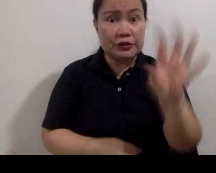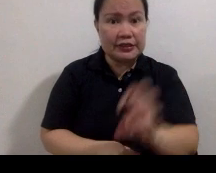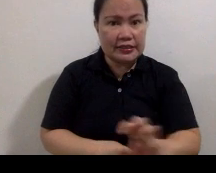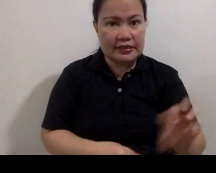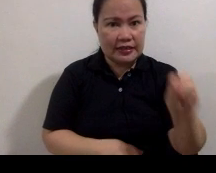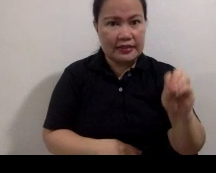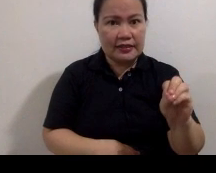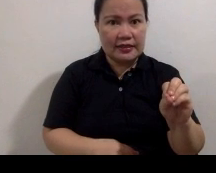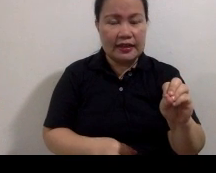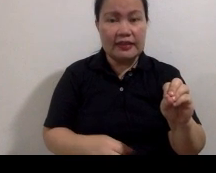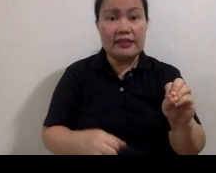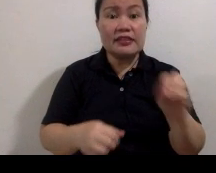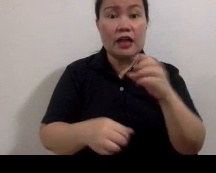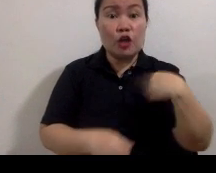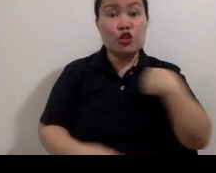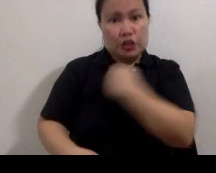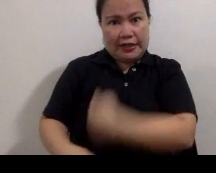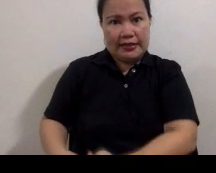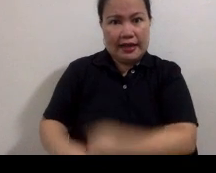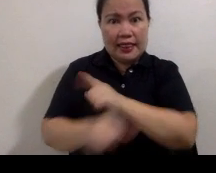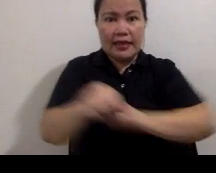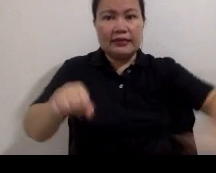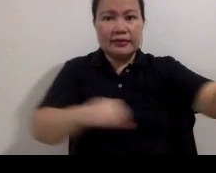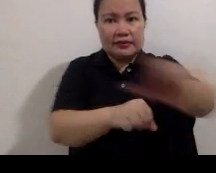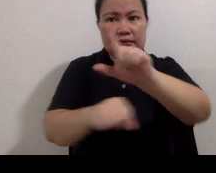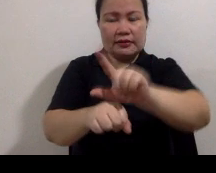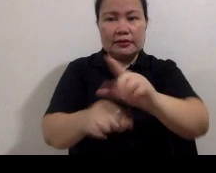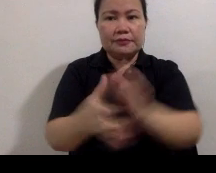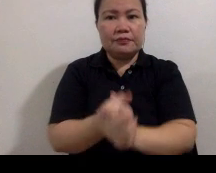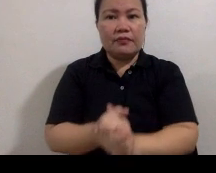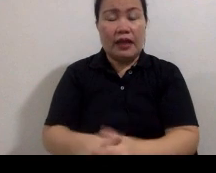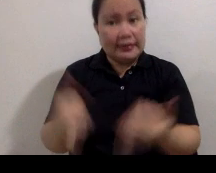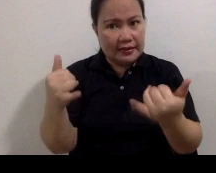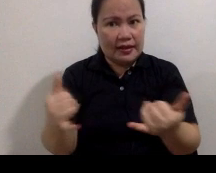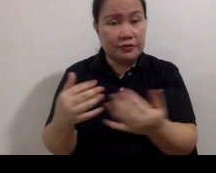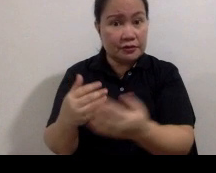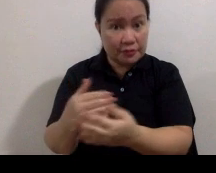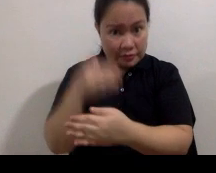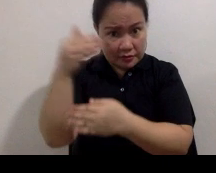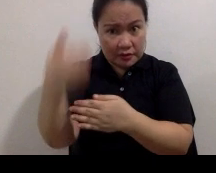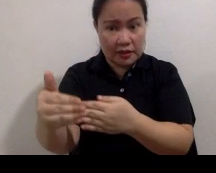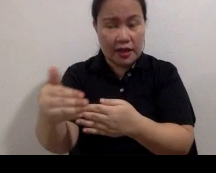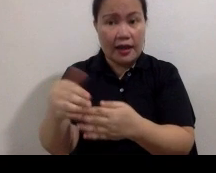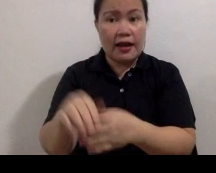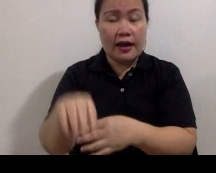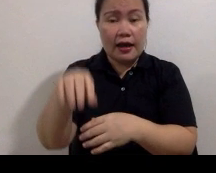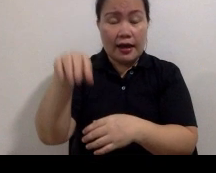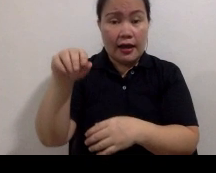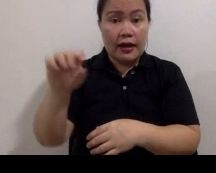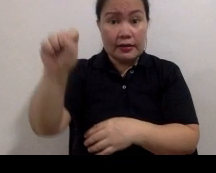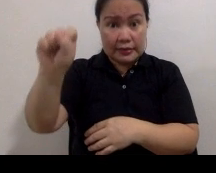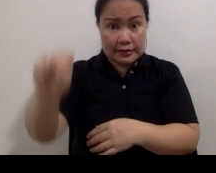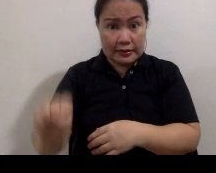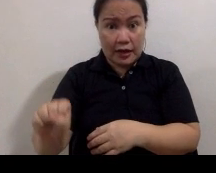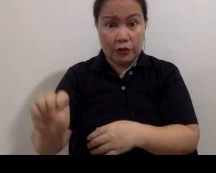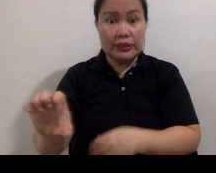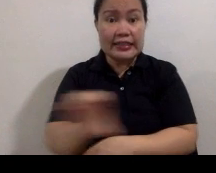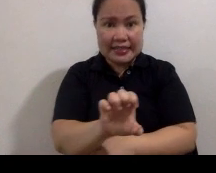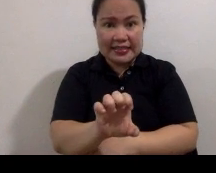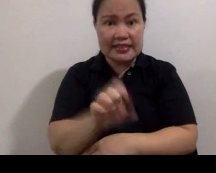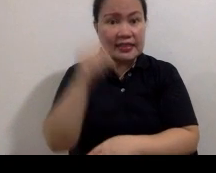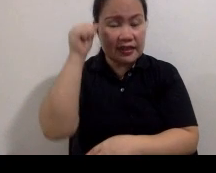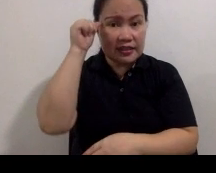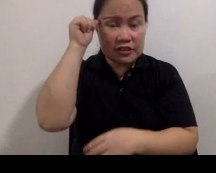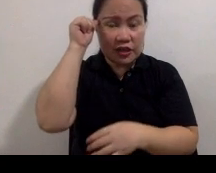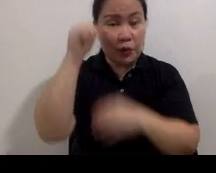mundo ang bumubuo sa bansang China. Okay, tara na, puntahan na natin ang Timog Silangang Asya kung